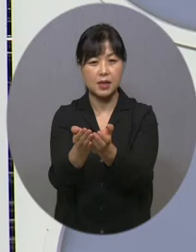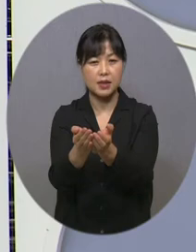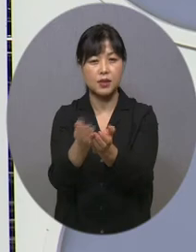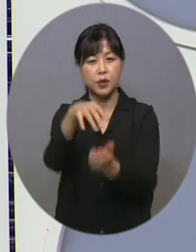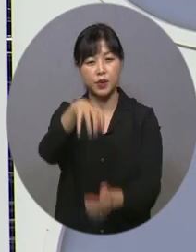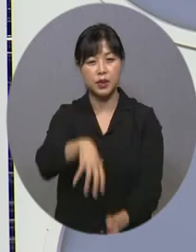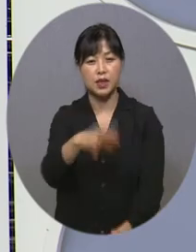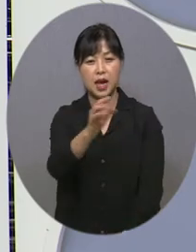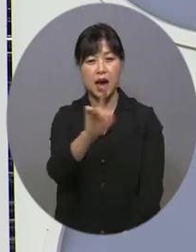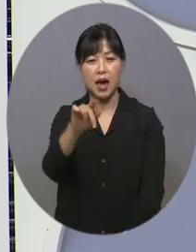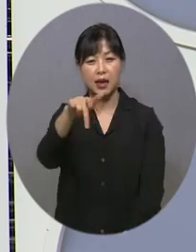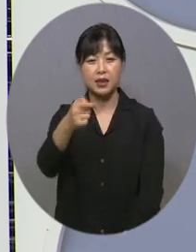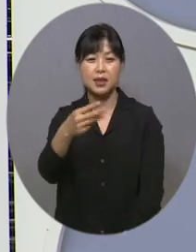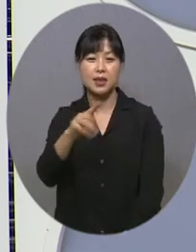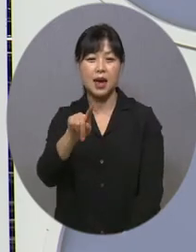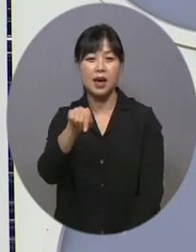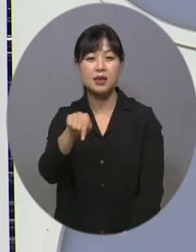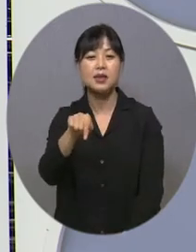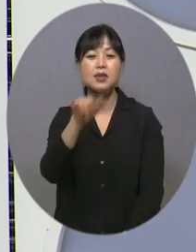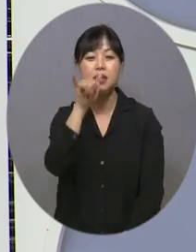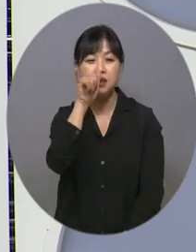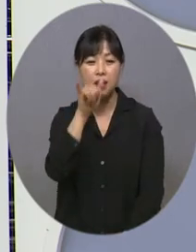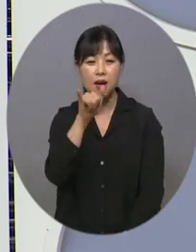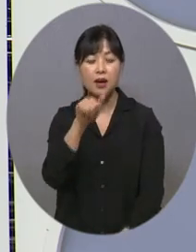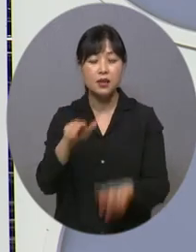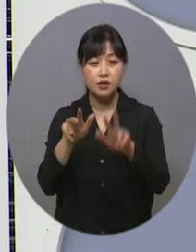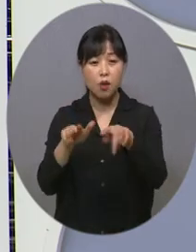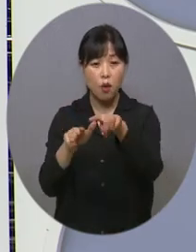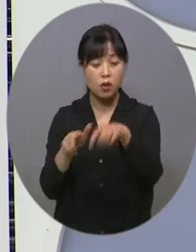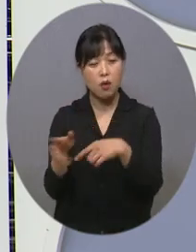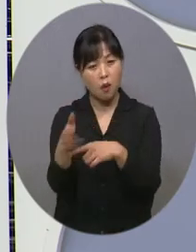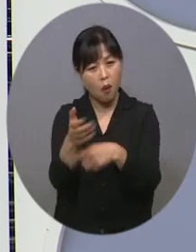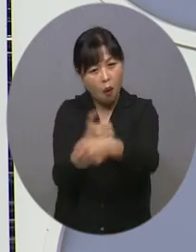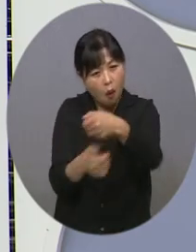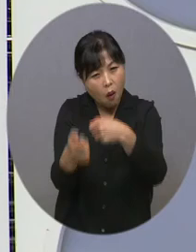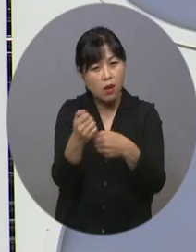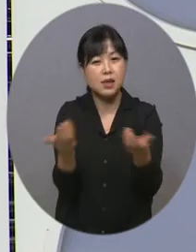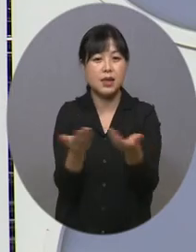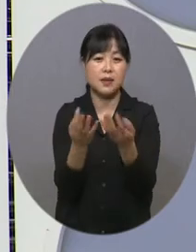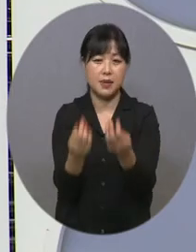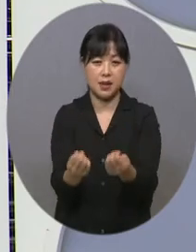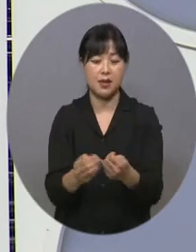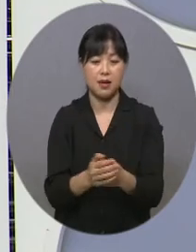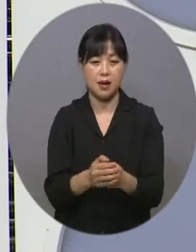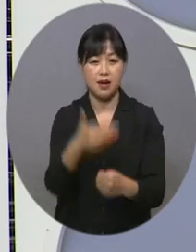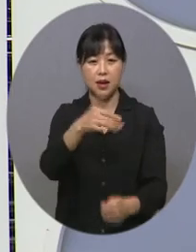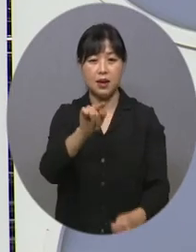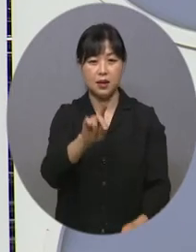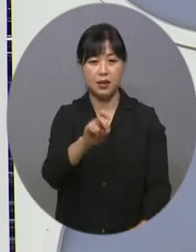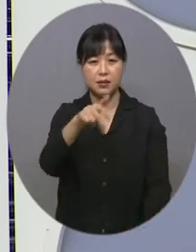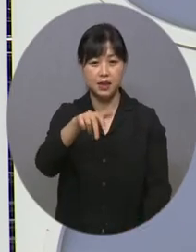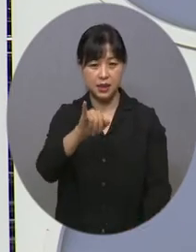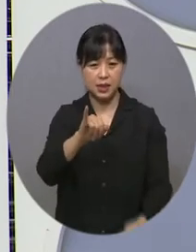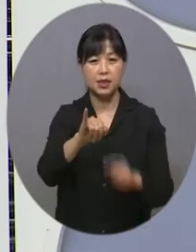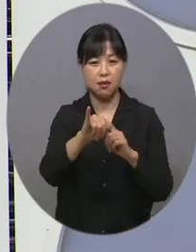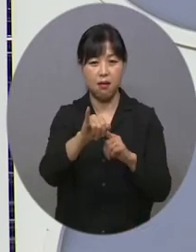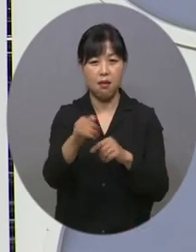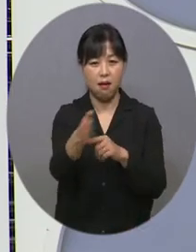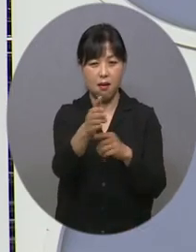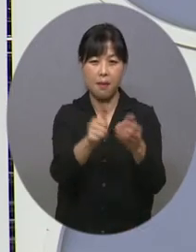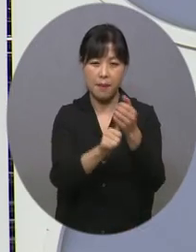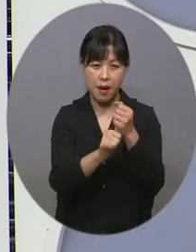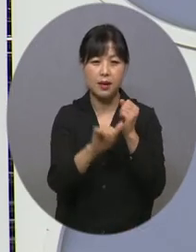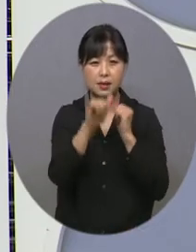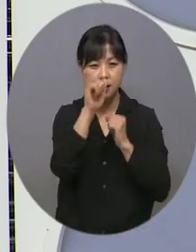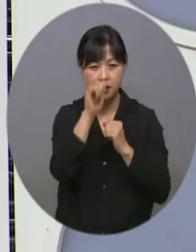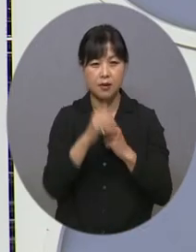그 있었기 때문에 지금도 아직도 수산업이 아직도 많이 하고 있습니다. 참치잡이 예. 예. 그렇기 때문에